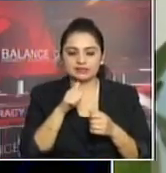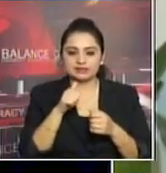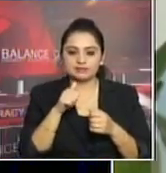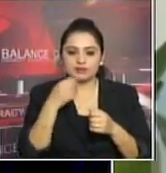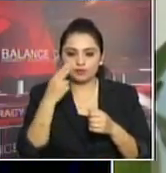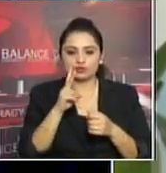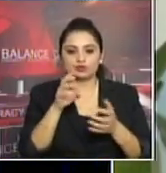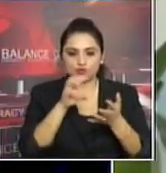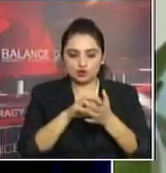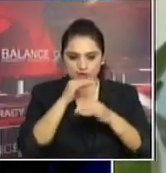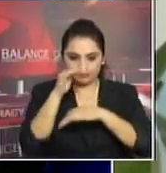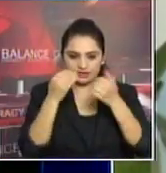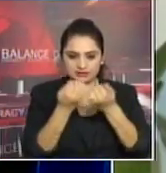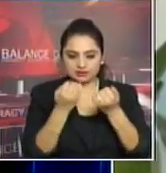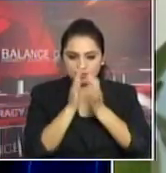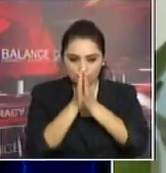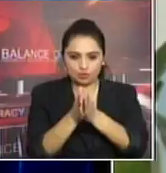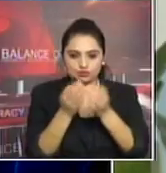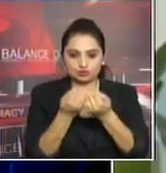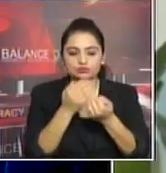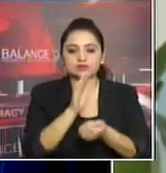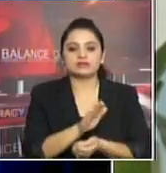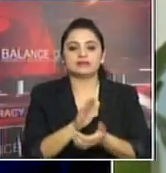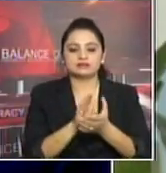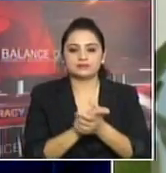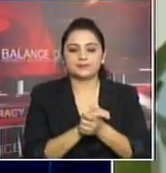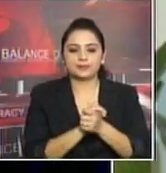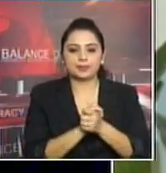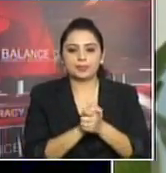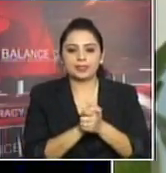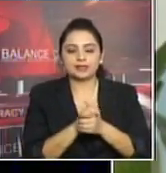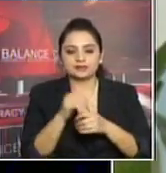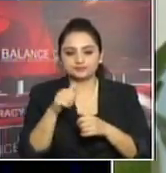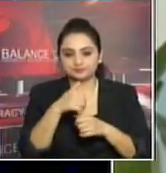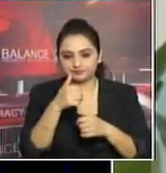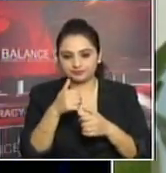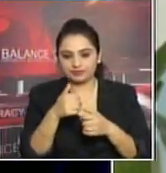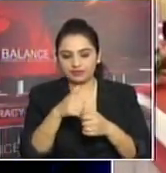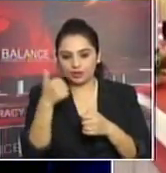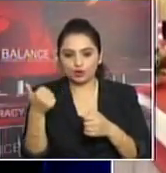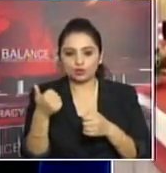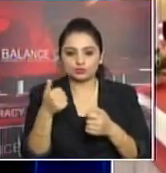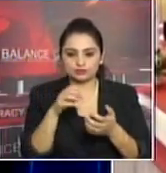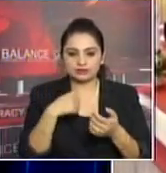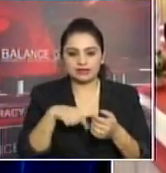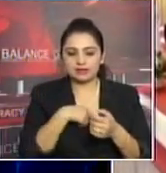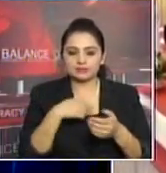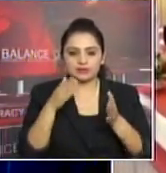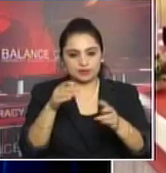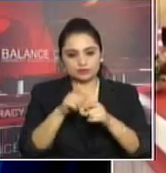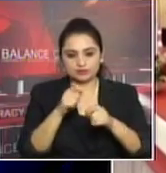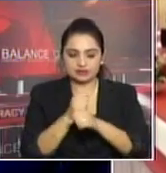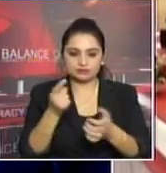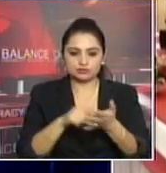लागि उहाँहरूलाई अनुरोध गरिसकेका छौँ। यता यो हिल्सातिरको सडक विस्तारको हाम्रो काम हामीले सुरु गरिसकेका छौँ। प्रोटोकल सम्झौता सफल